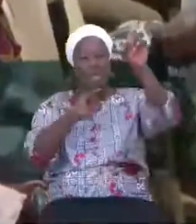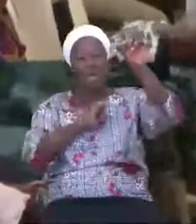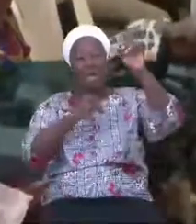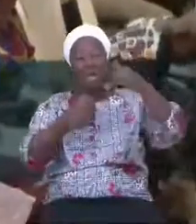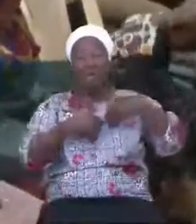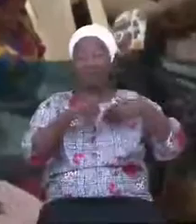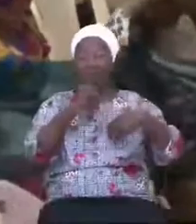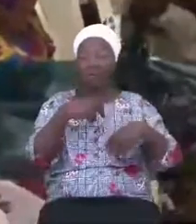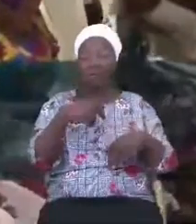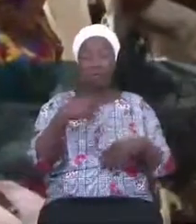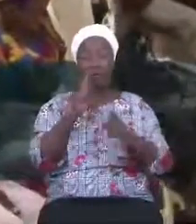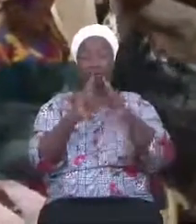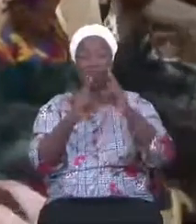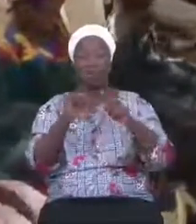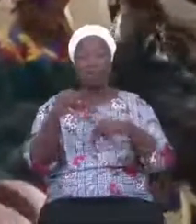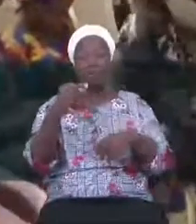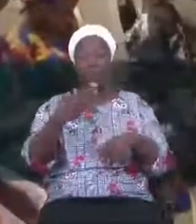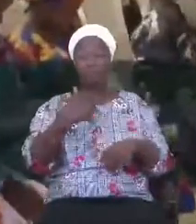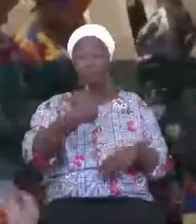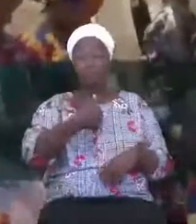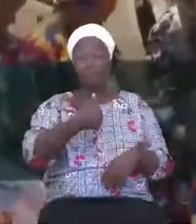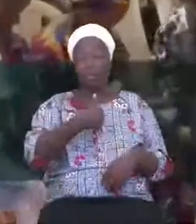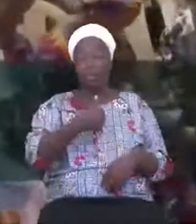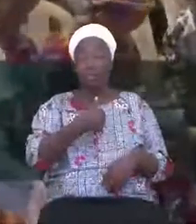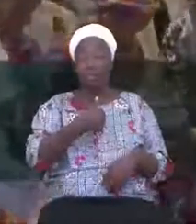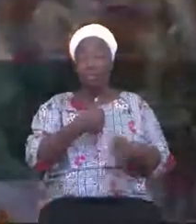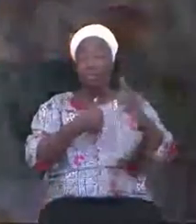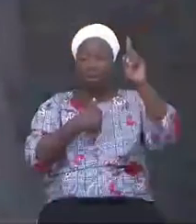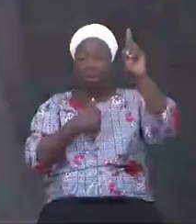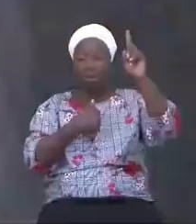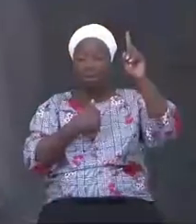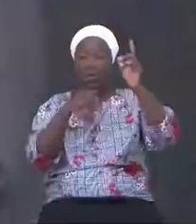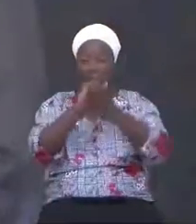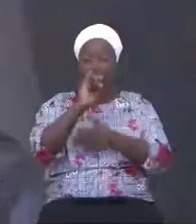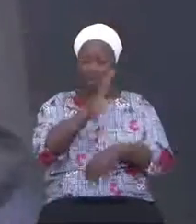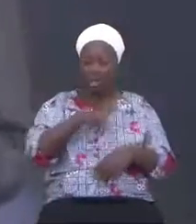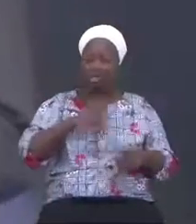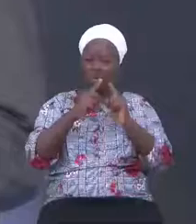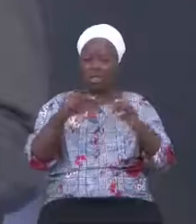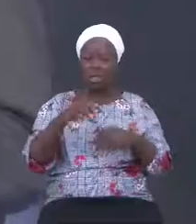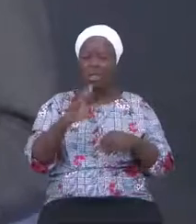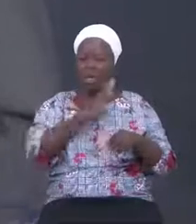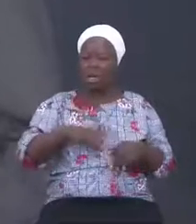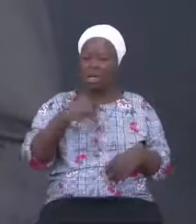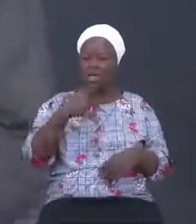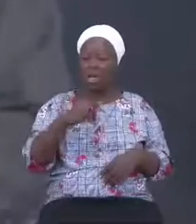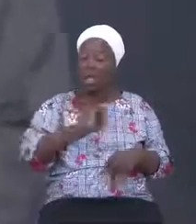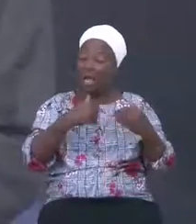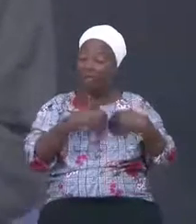Car je n'ai point parlé de moi-même. Ça, c'est Christ qui parle. Christ dit,